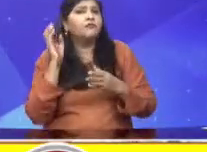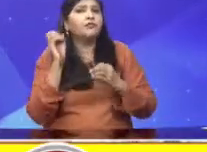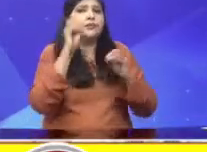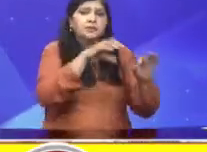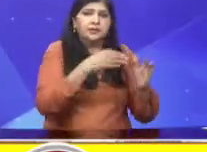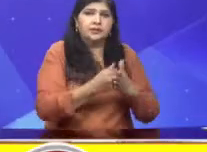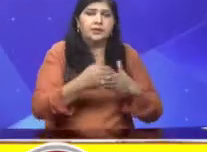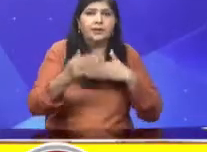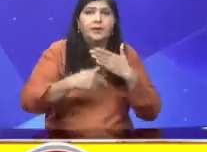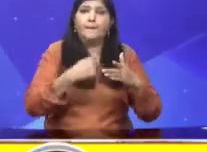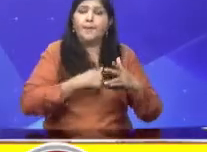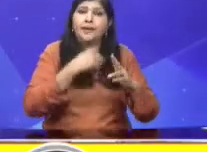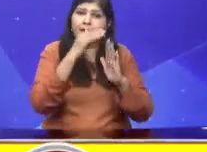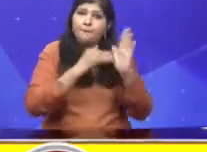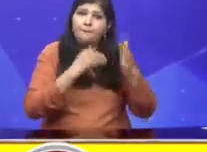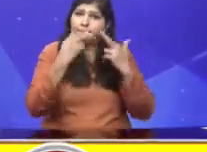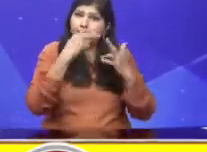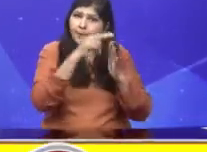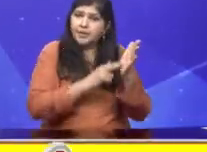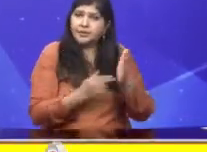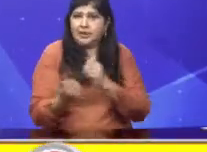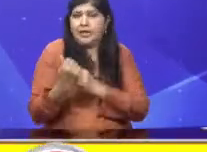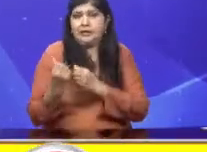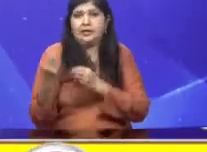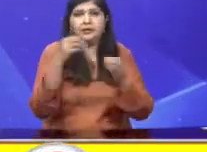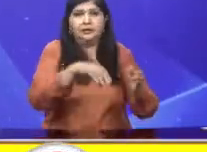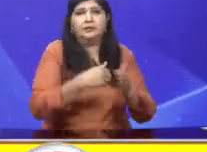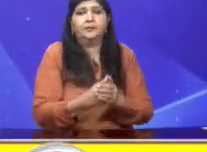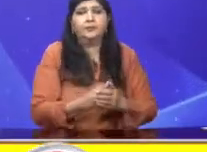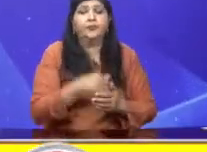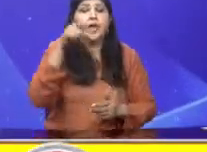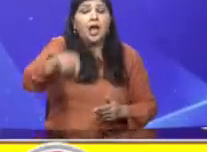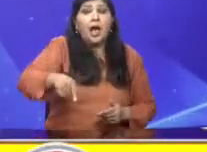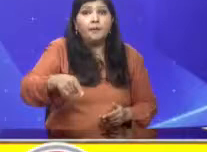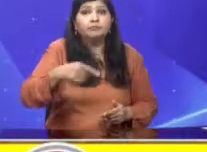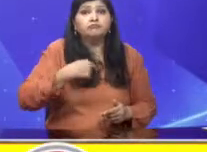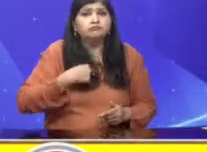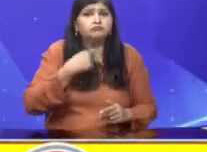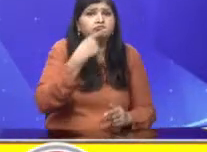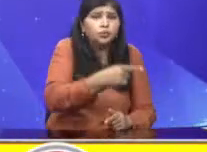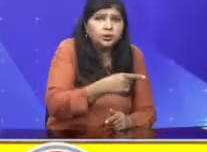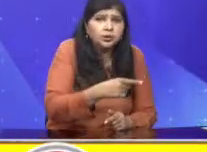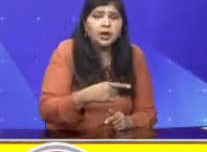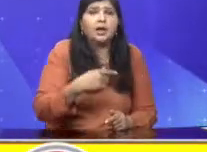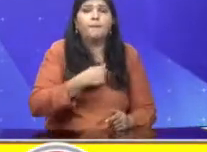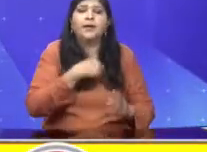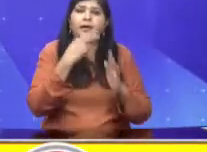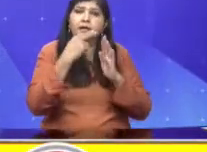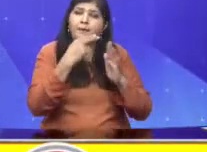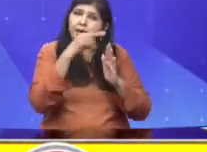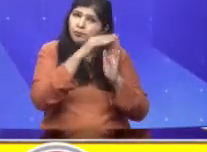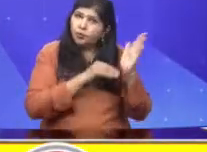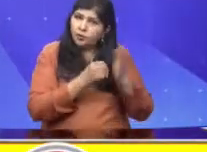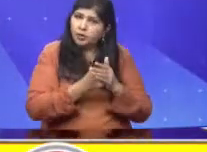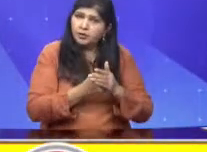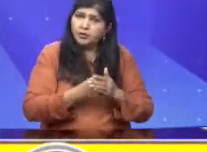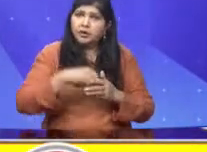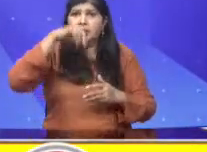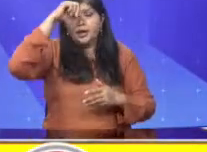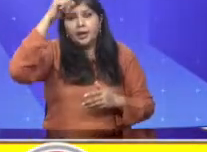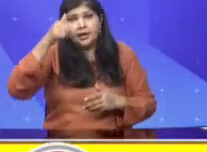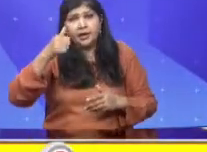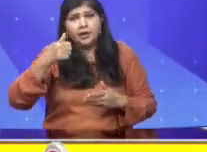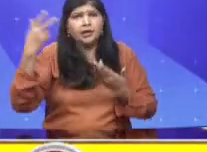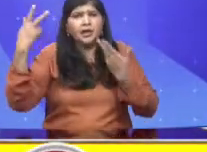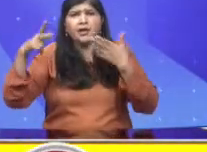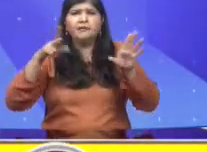ही मन की बात की असली ताकत है, आपके सुझाव ही मन की बात के माध्यम से भारत की विवित्ता को